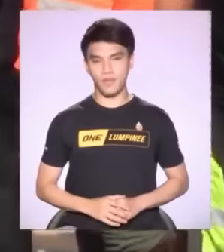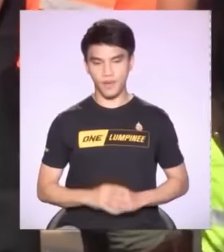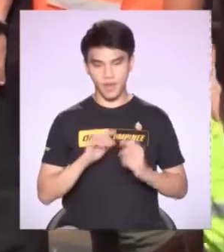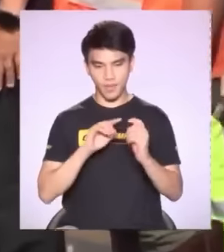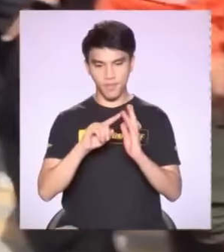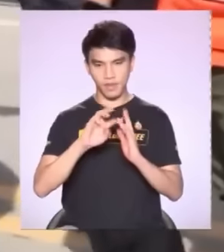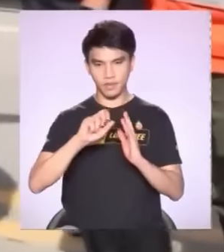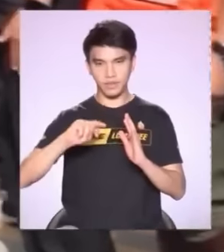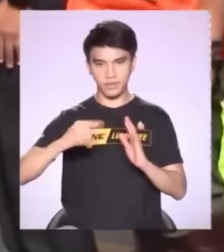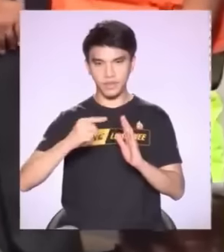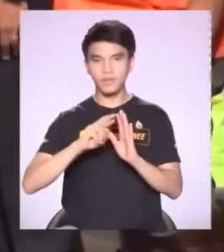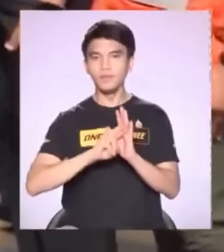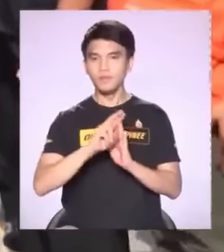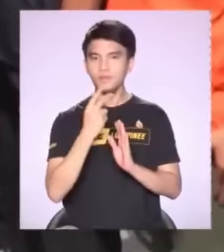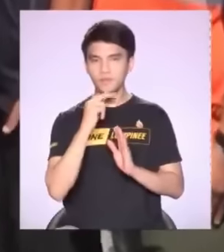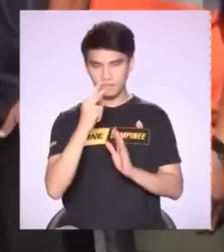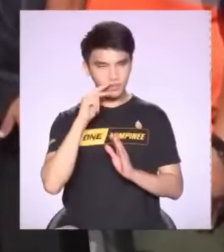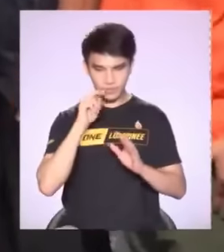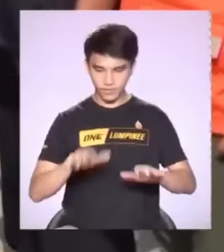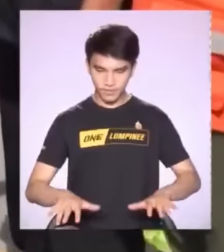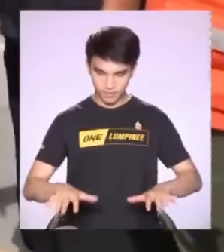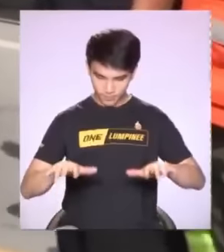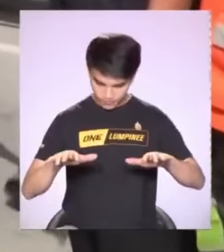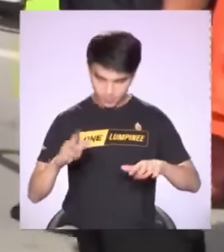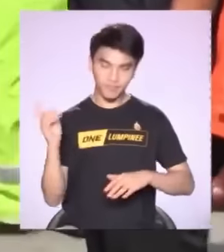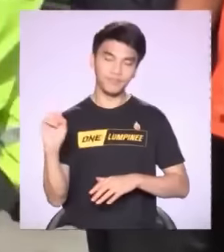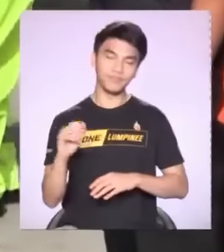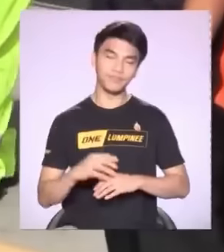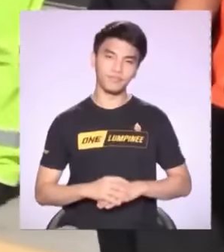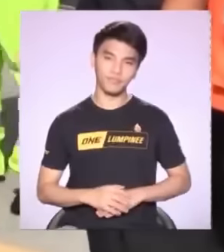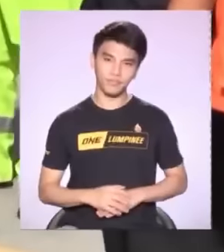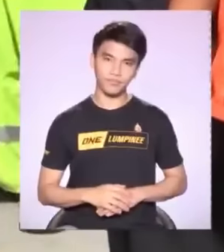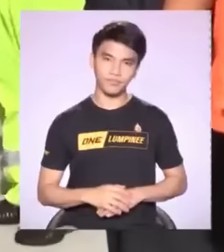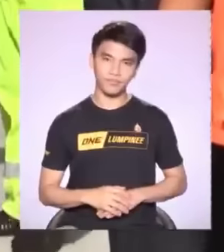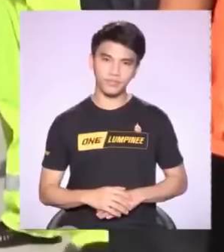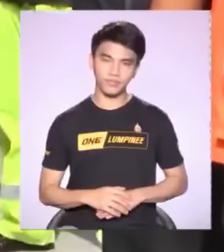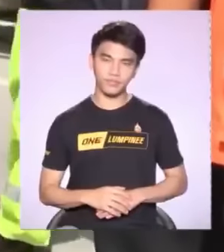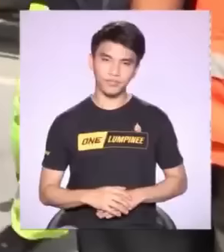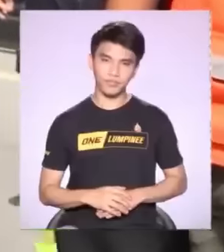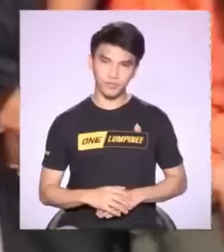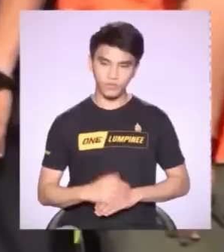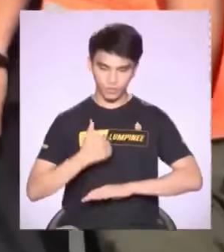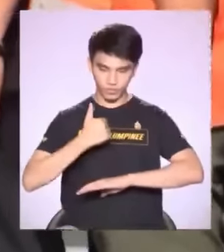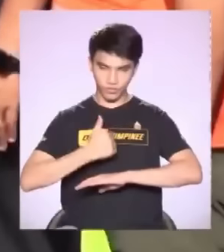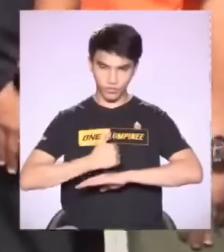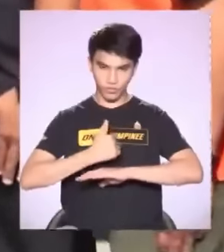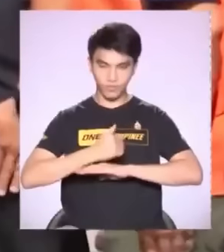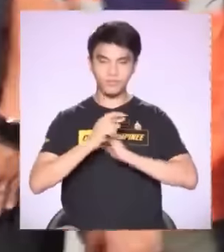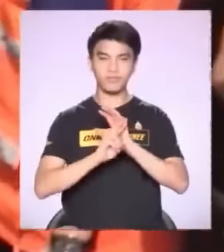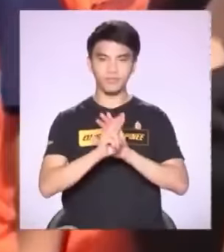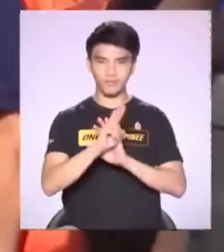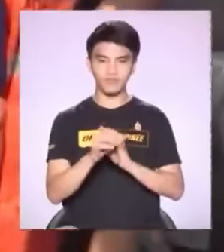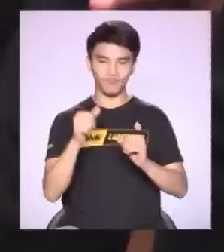อำเภอเทิงจังหวัดเชียงรายดูสถานการณ์น้ำท่วมตอนนั้นทางด้านคุณพุทธิพงษ์ศิริมาศผู้ว่าราชการจังหวัด